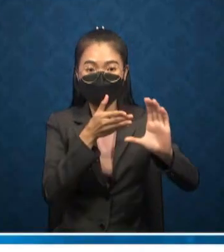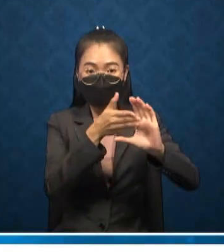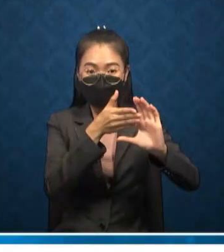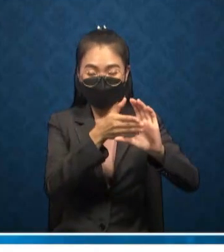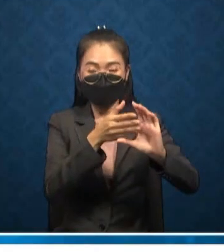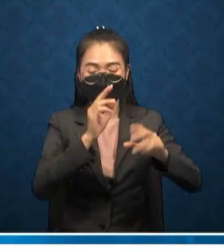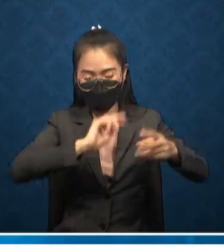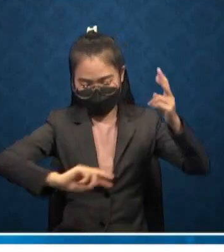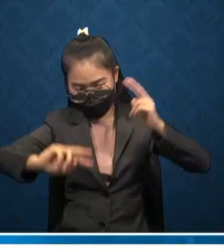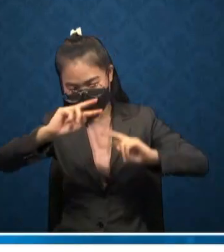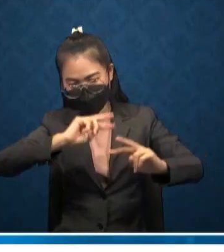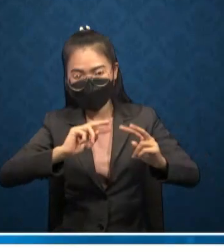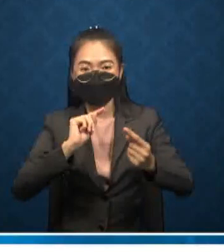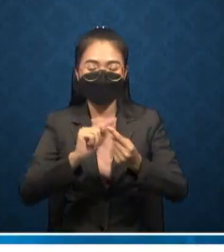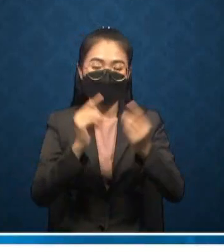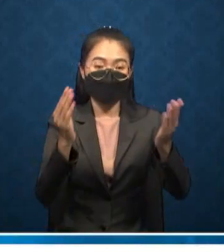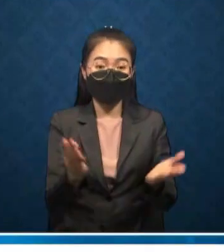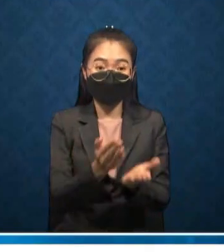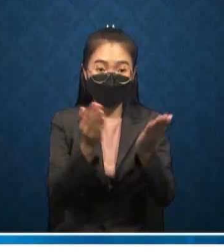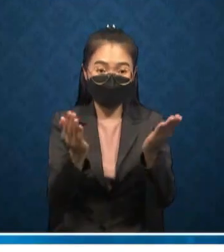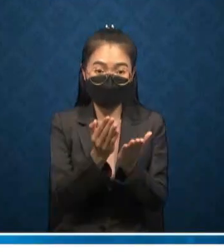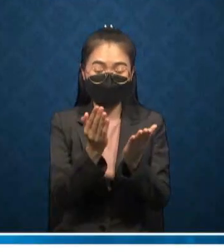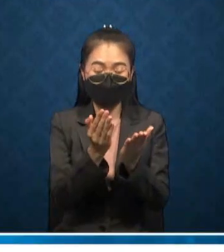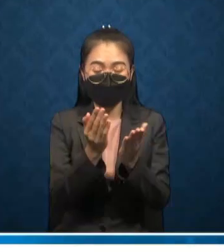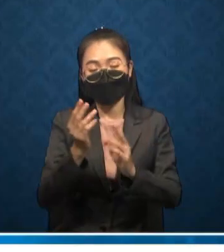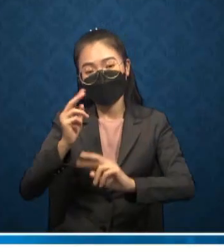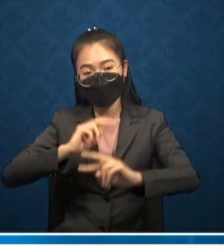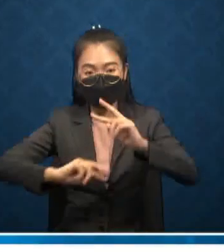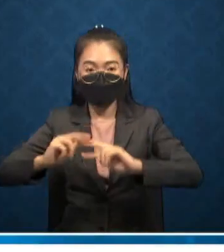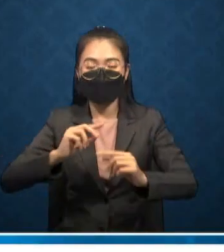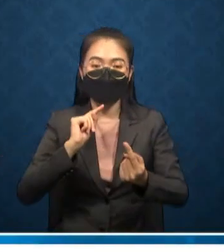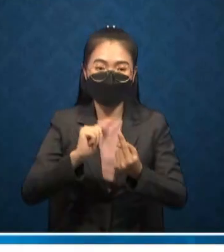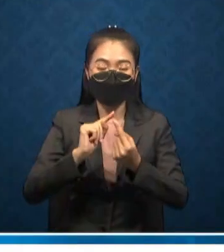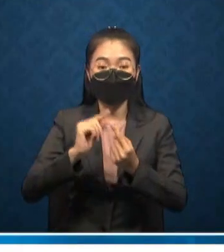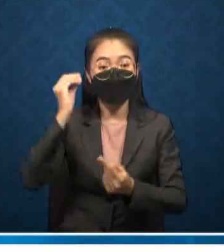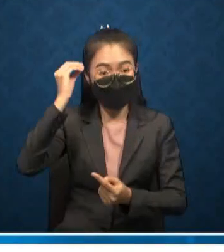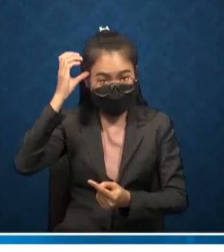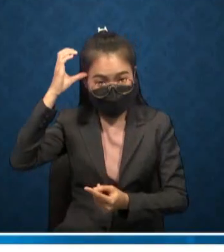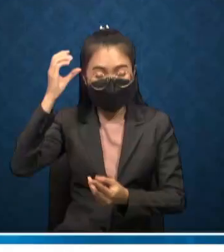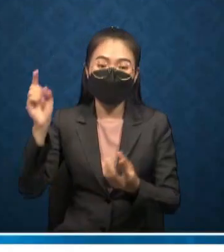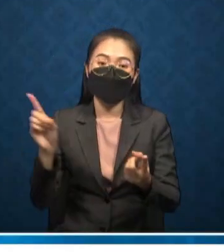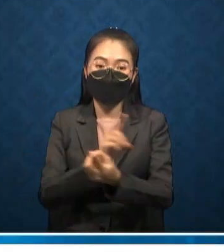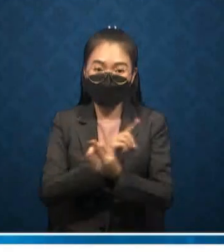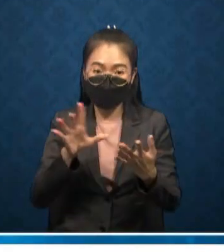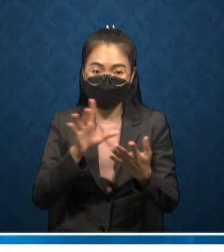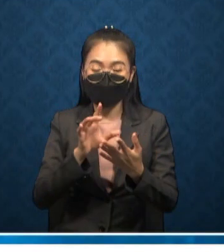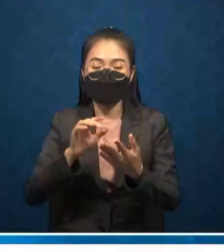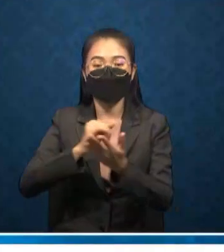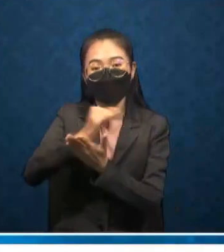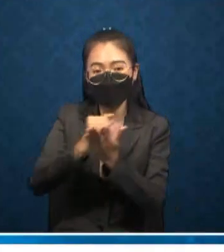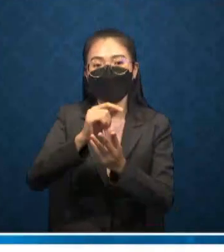รักษาคุ้มครองสนับสนุนอนุรักษ์ภูมิปัญญาไทยส่งเสริมศิลปะวัฒนธรรม